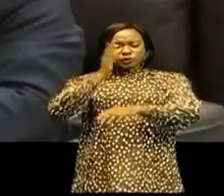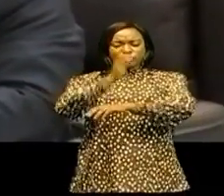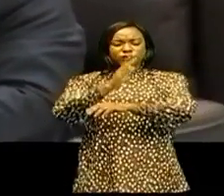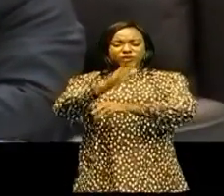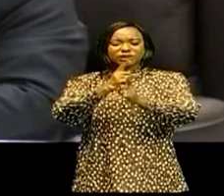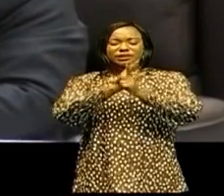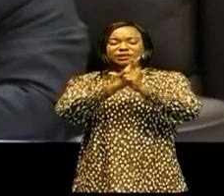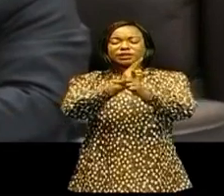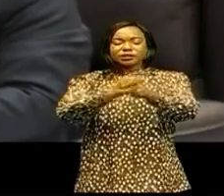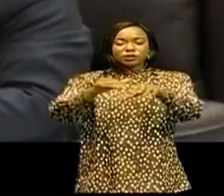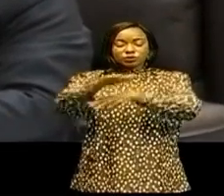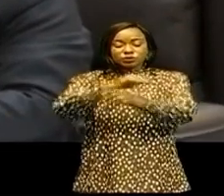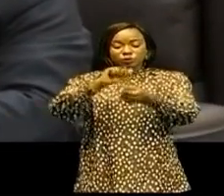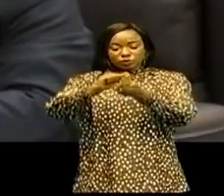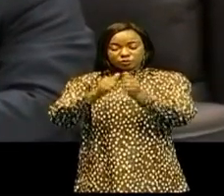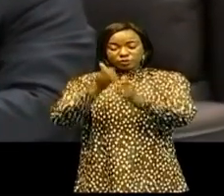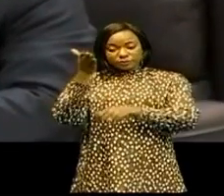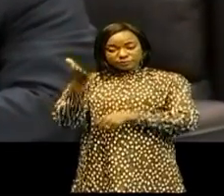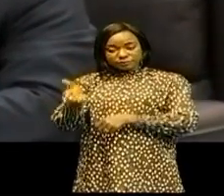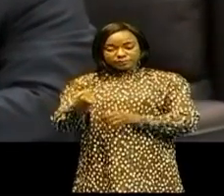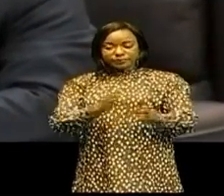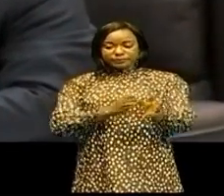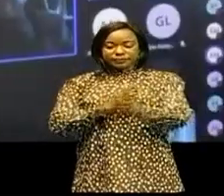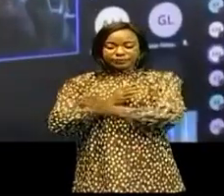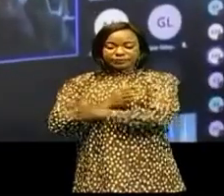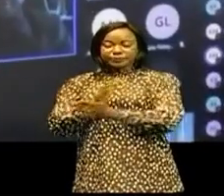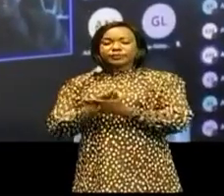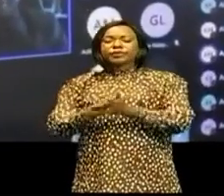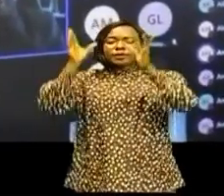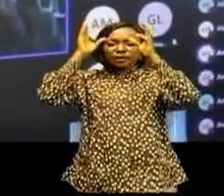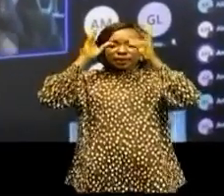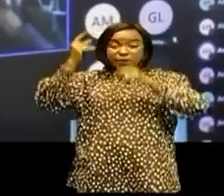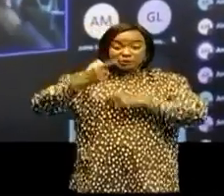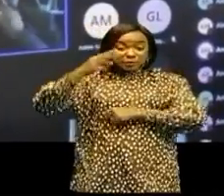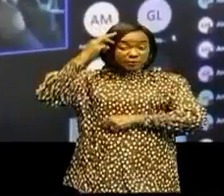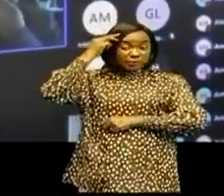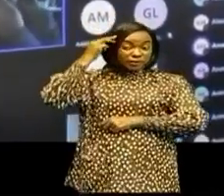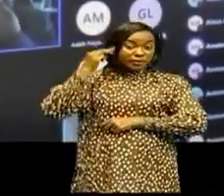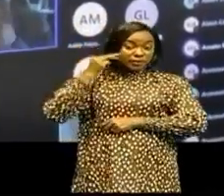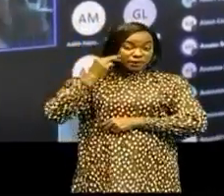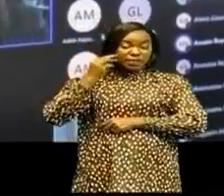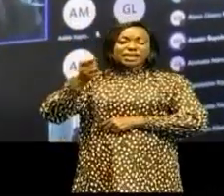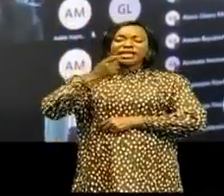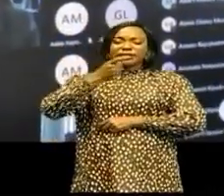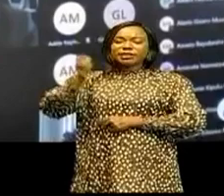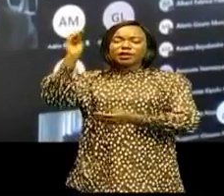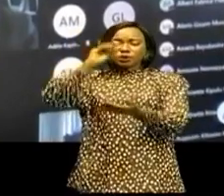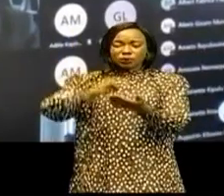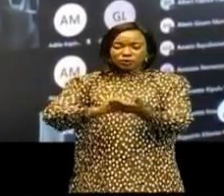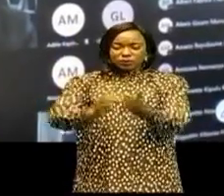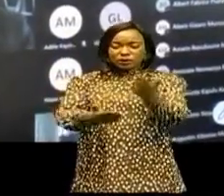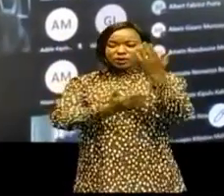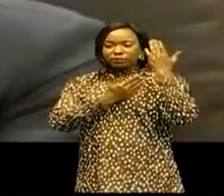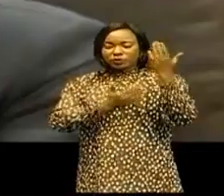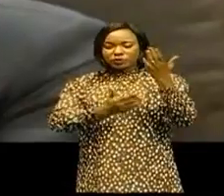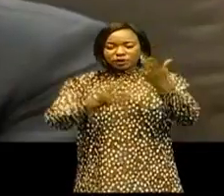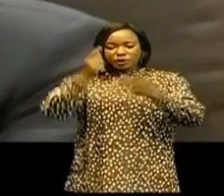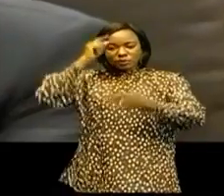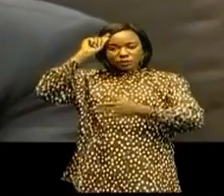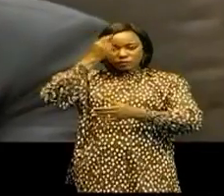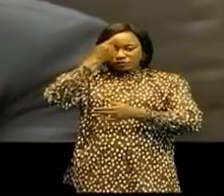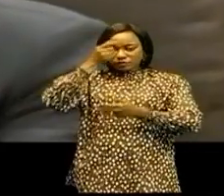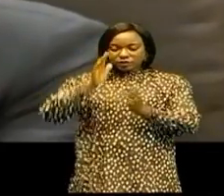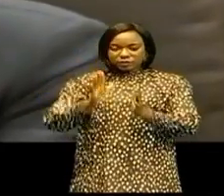sécurité sur la situation. Le Premier ministre a souligné l'importance pour le